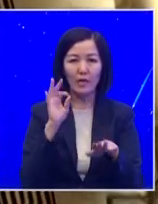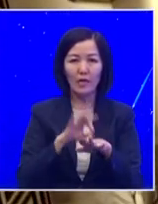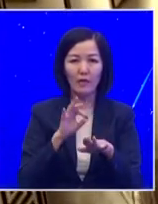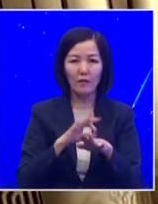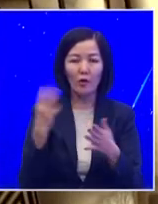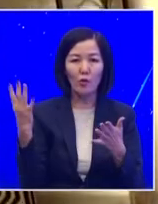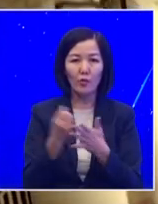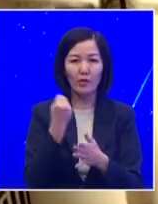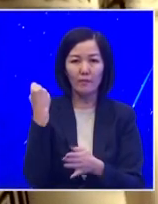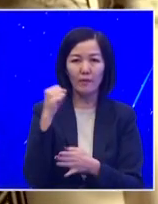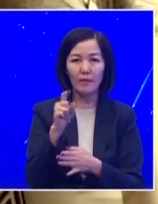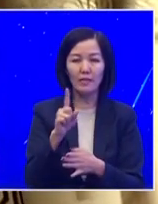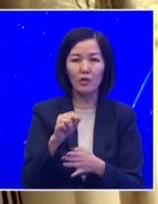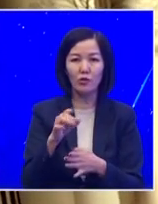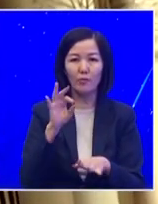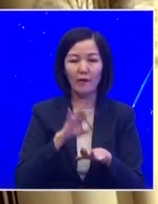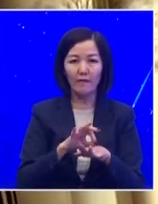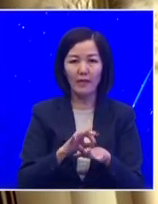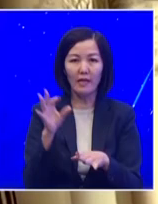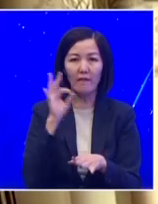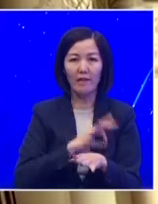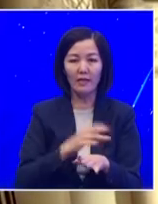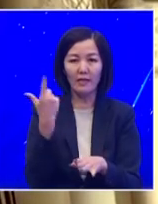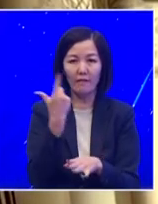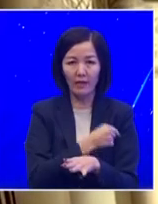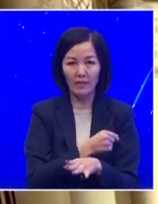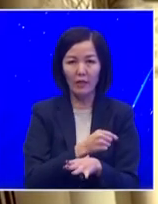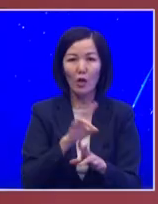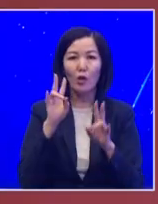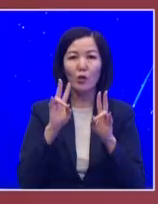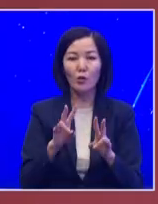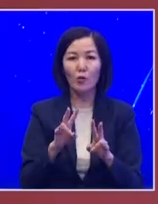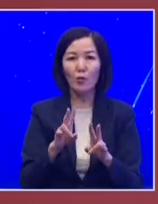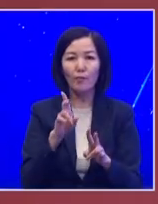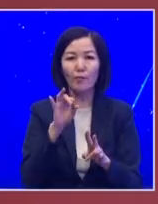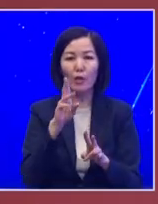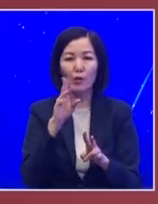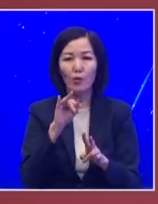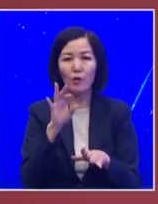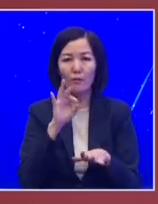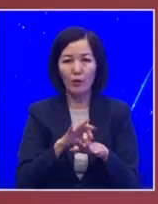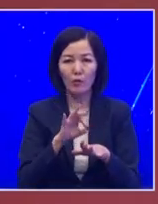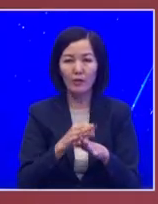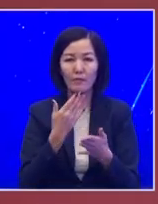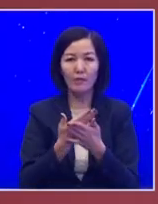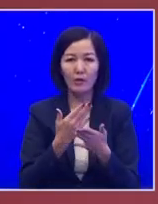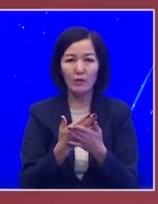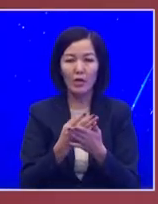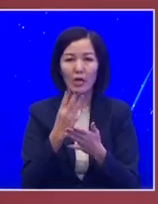коронавируса удастся победить за счет появления эффективных вакцин. На долю биткоина приходится примерно